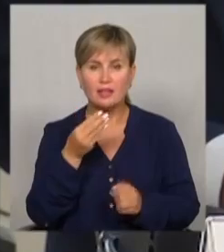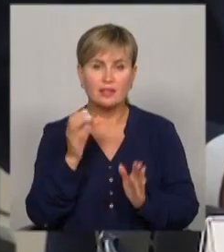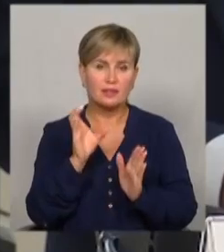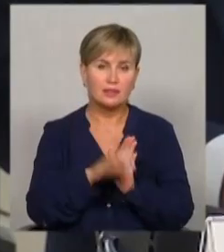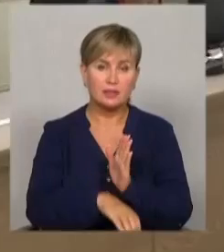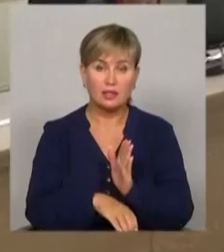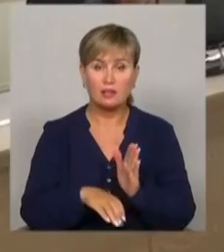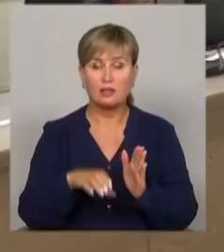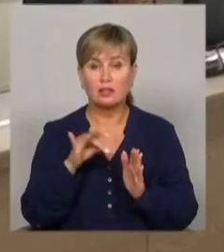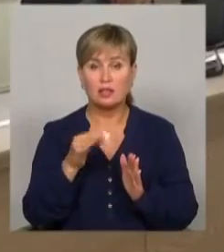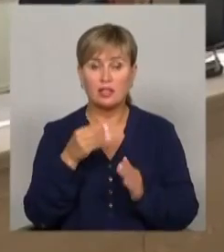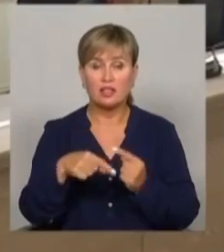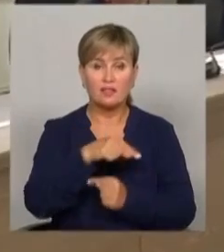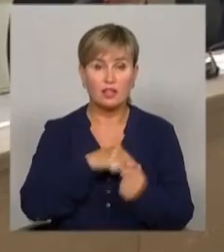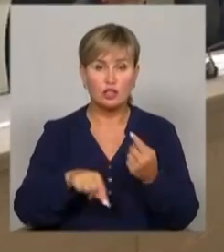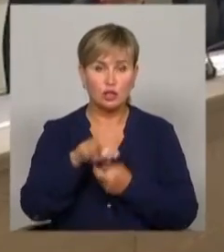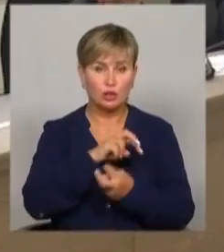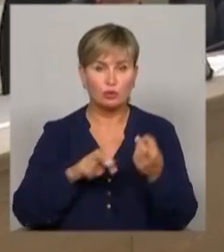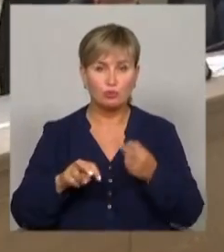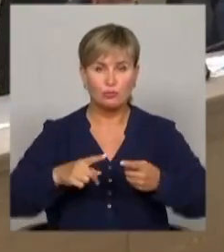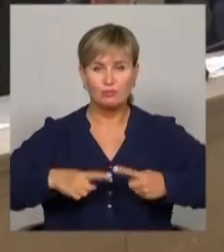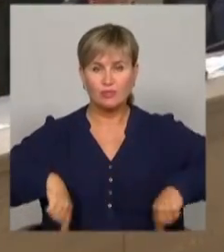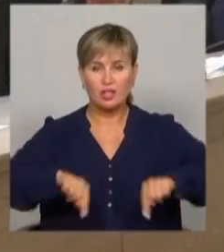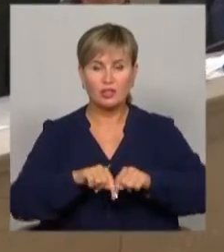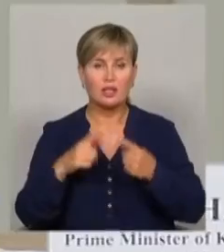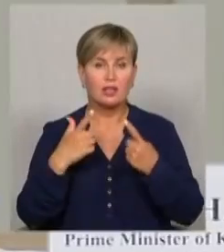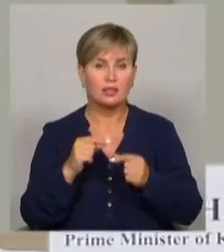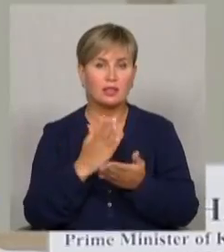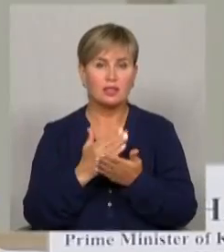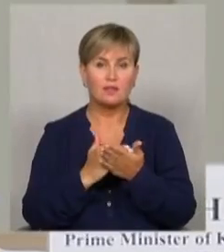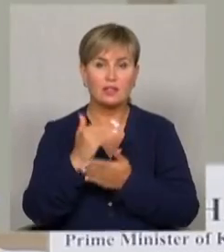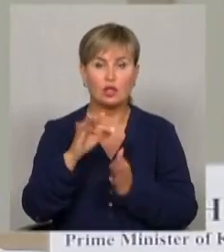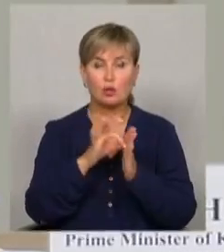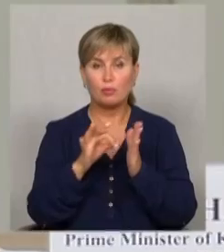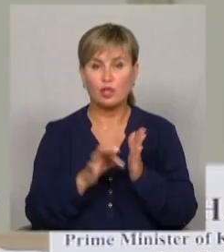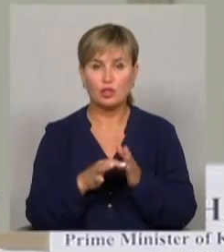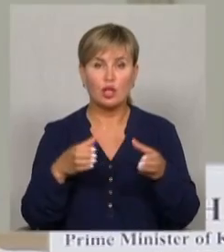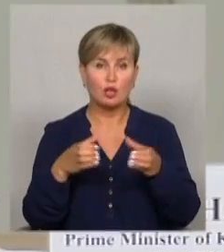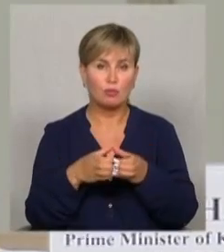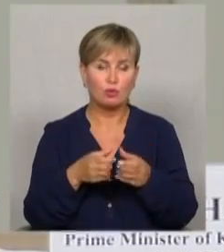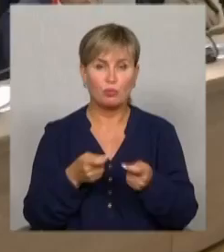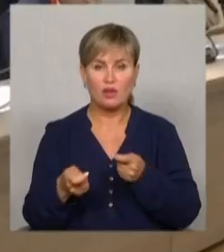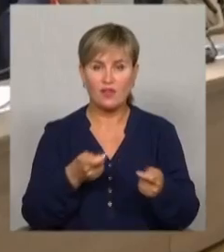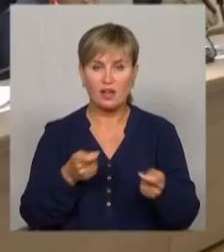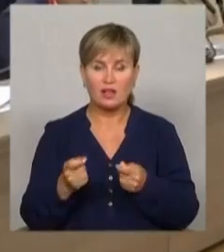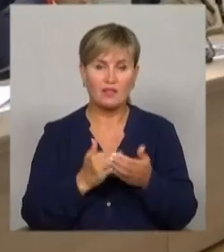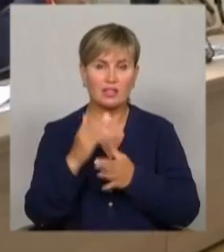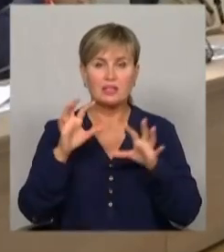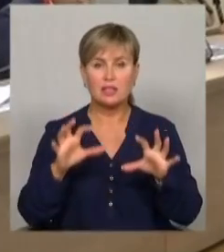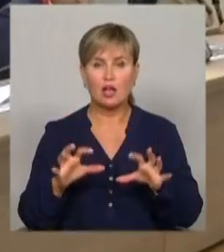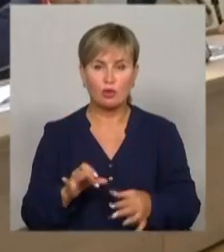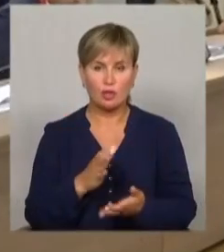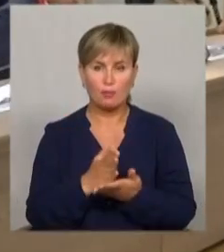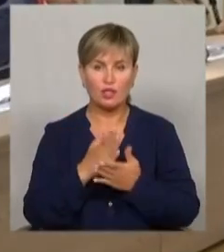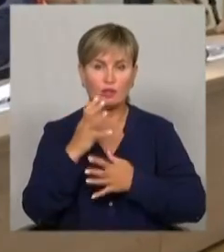ресурсы инвесторы ищут площадке где высока соблюдаются принципы корпоративного управления верховенству и закон и имеется